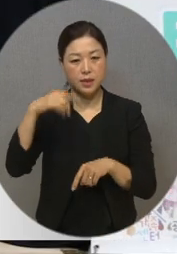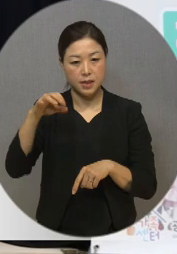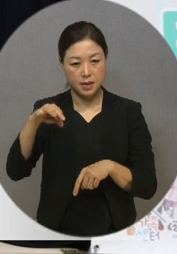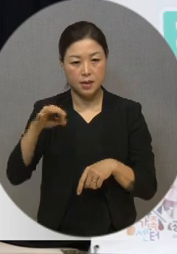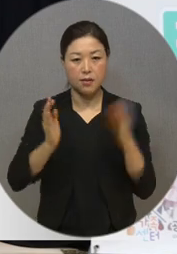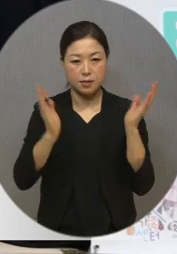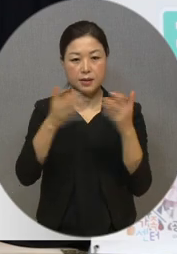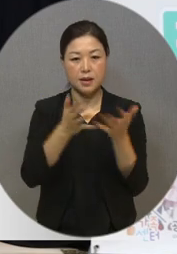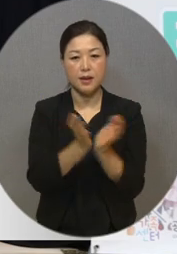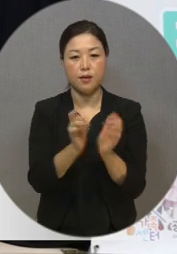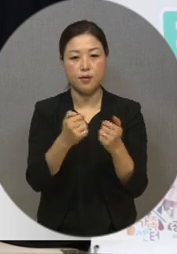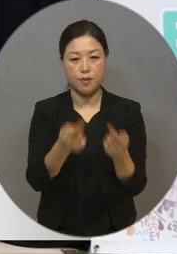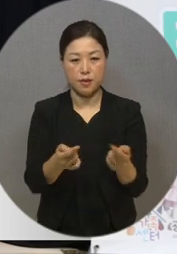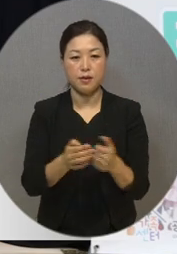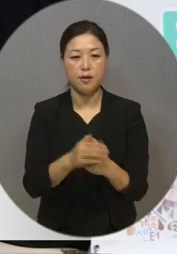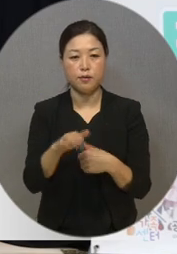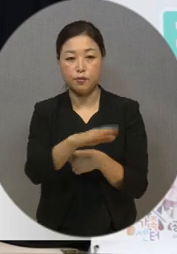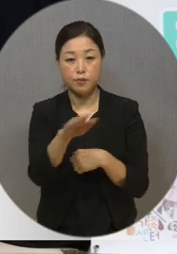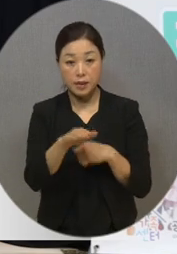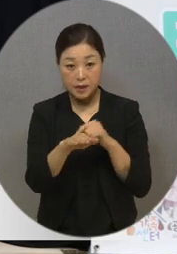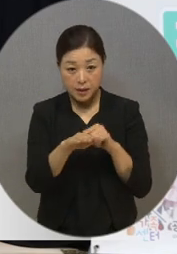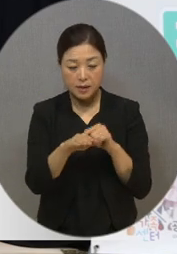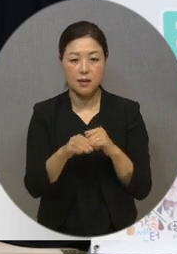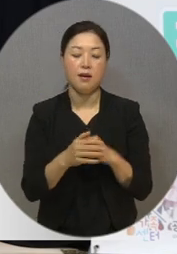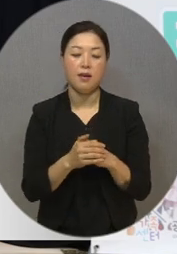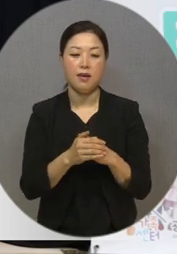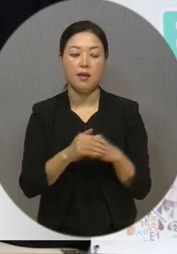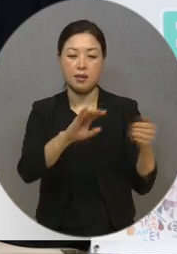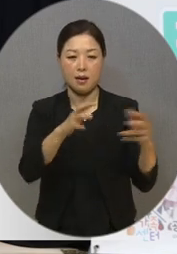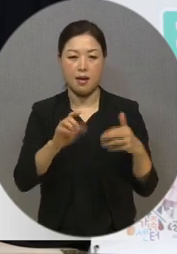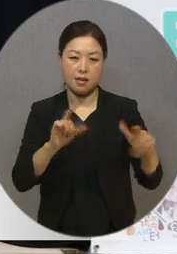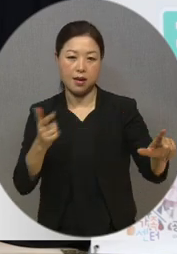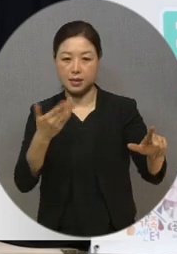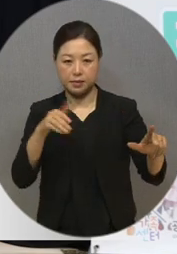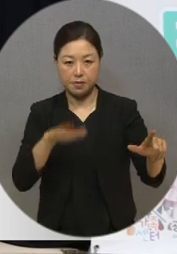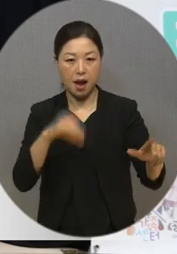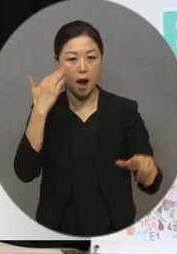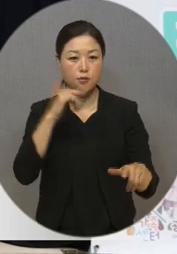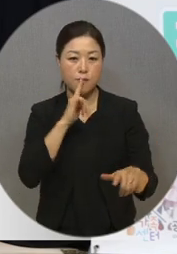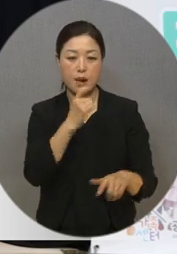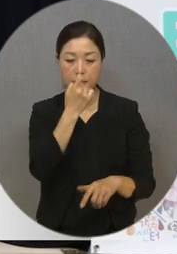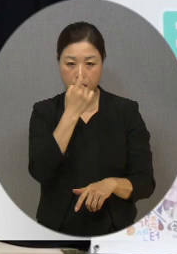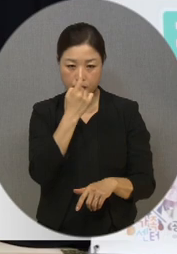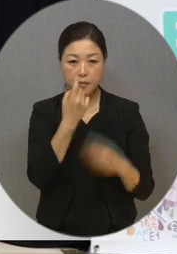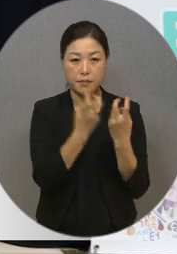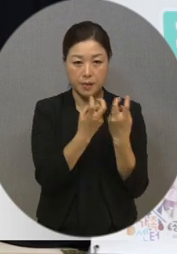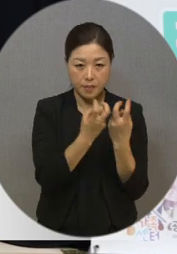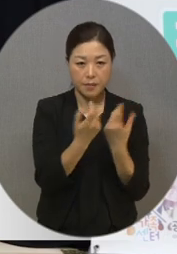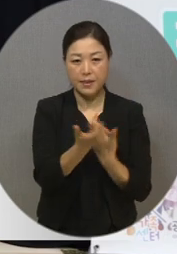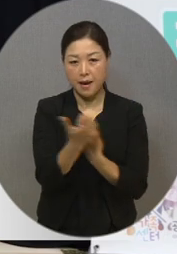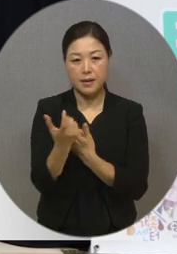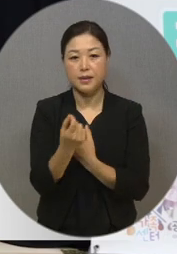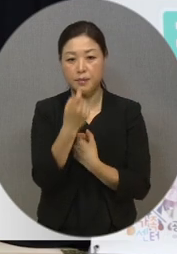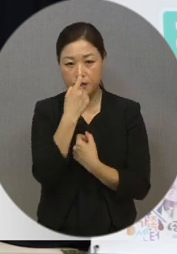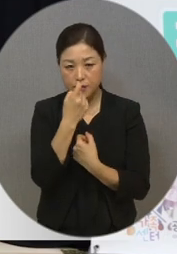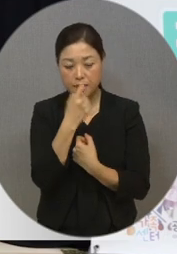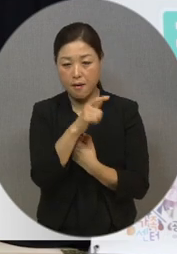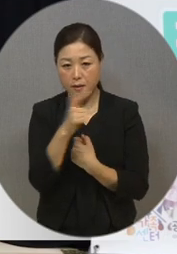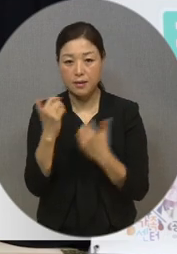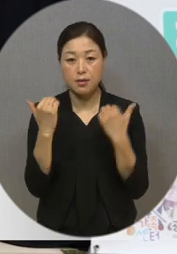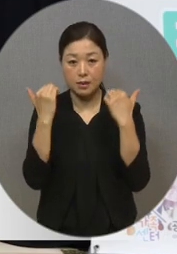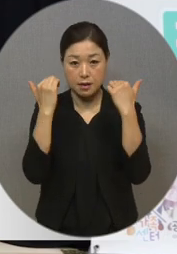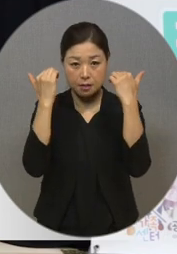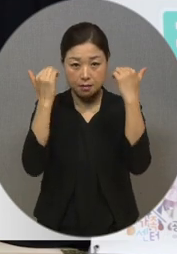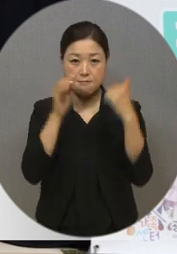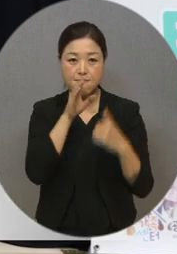들어와서 우리는 좀 한 나라도 아니지만 한국어 배우는 거 방법이나 다 같이 배우는 거 같이 성장하는